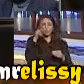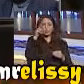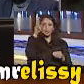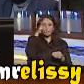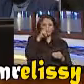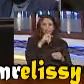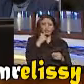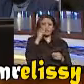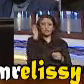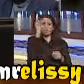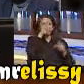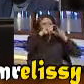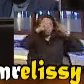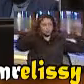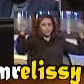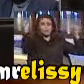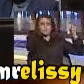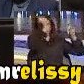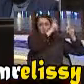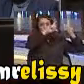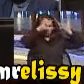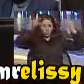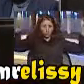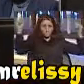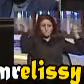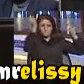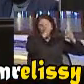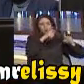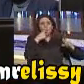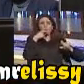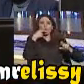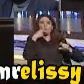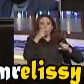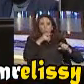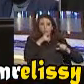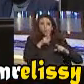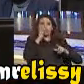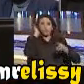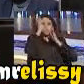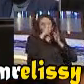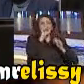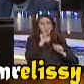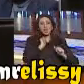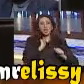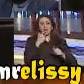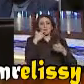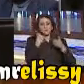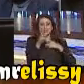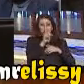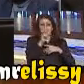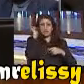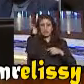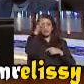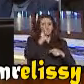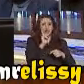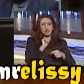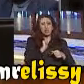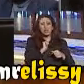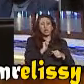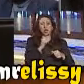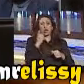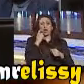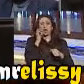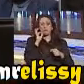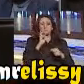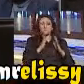الجميل اللي هم رفعوه بحيث ان تكون المشاركة كما قلنا رمزية، بمعنى ان احنا ما يبقاش فيه اعداد كبيرة، ما يبقاش فيه حشد،